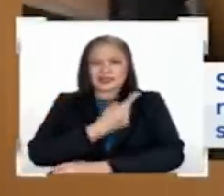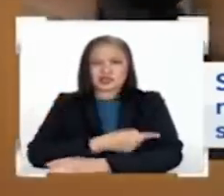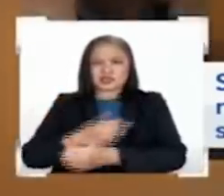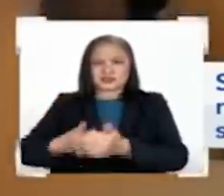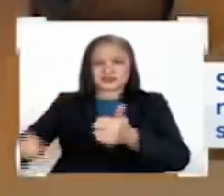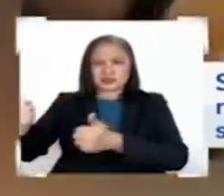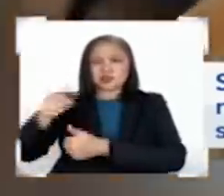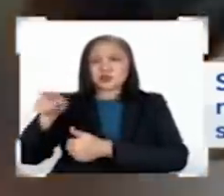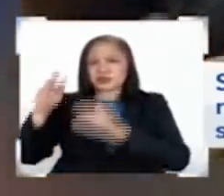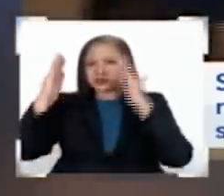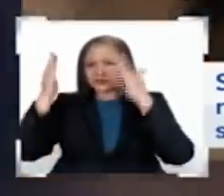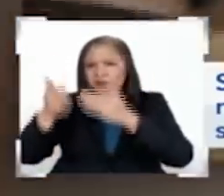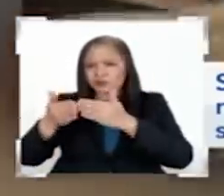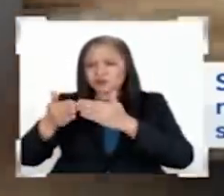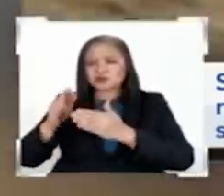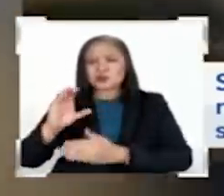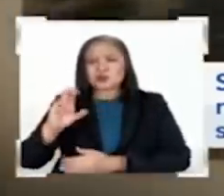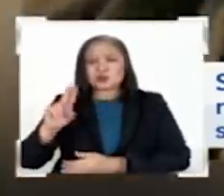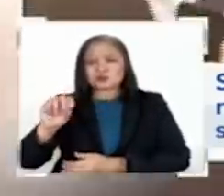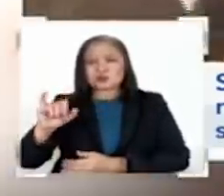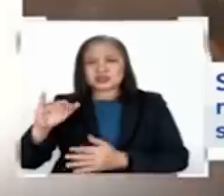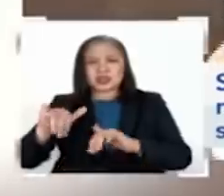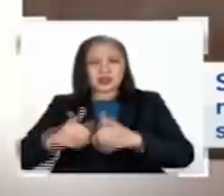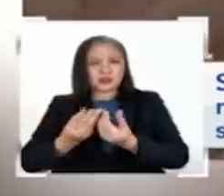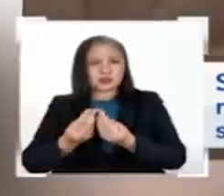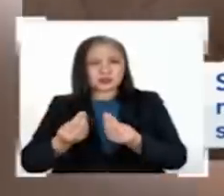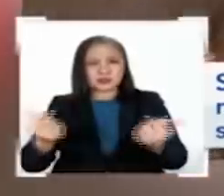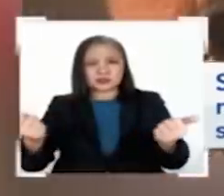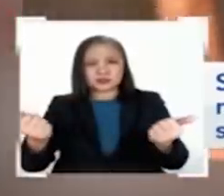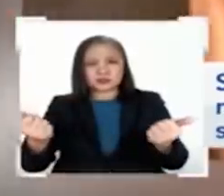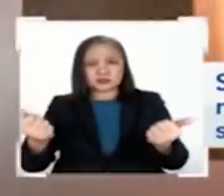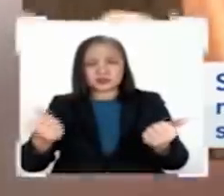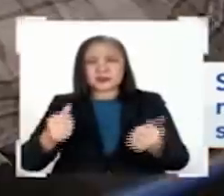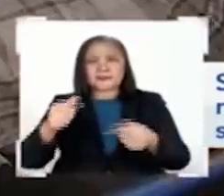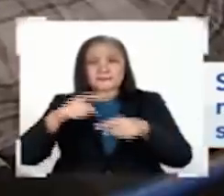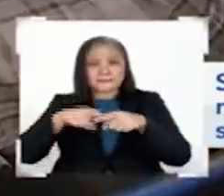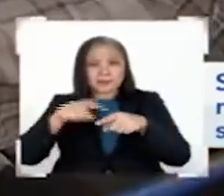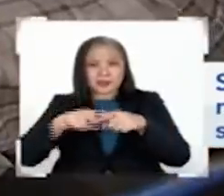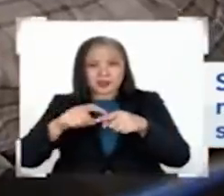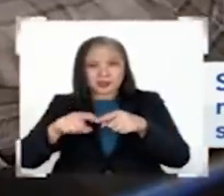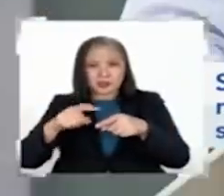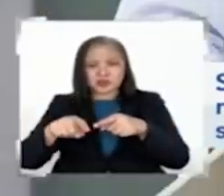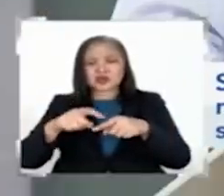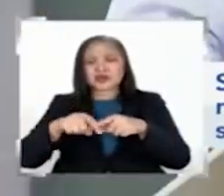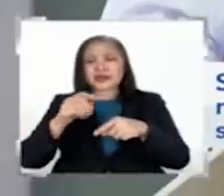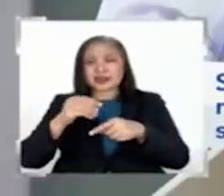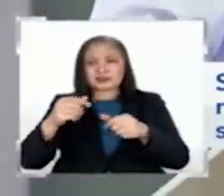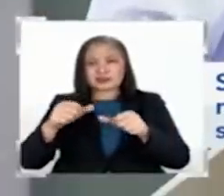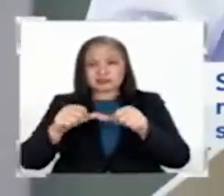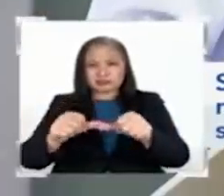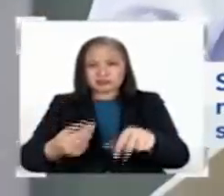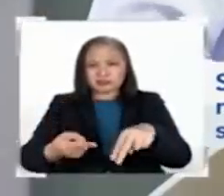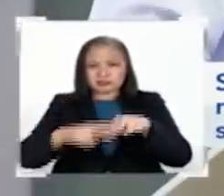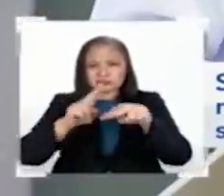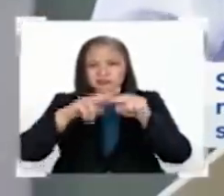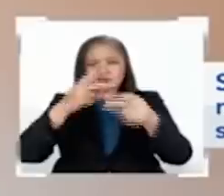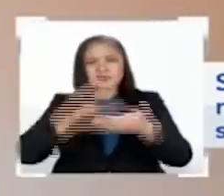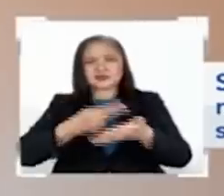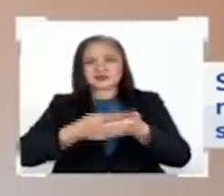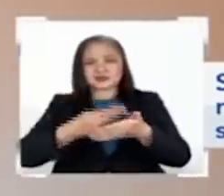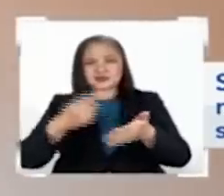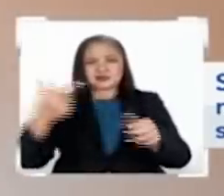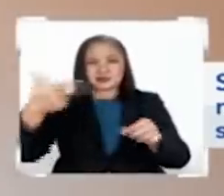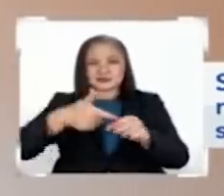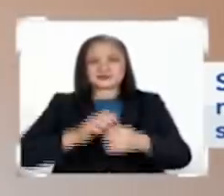kung paano susolusyonan ang problema sa power supply at sunod-sunod na oil price hike. Hinihingan namin ng reaksyon dito si Cusi.